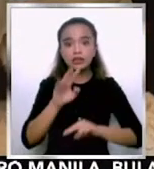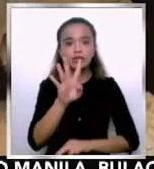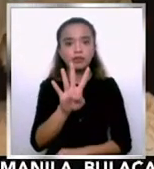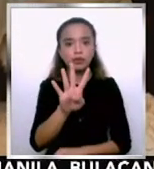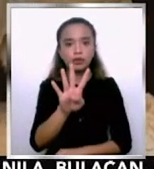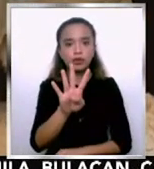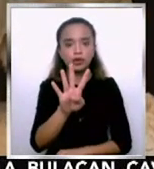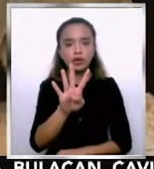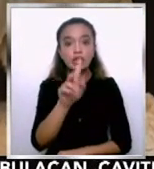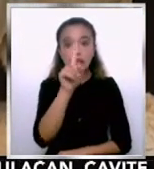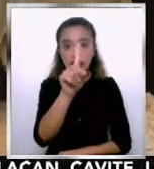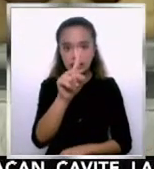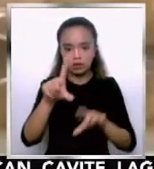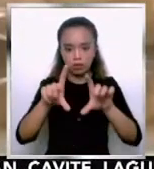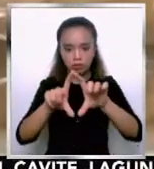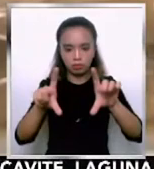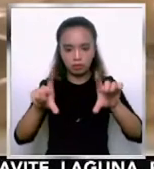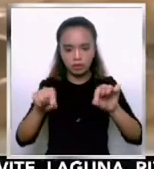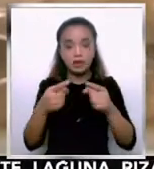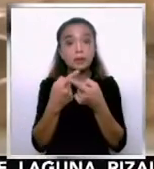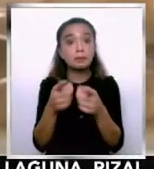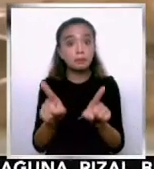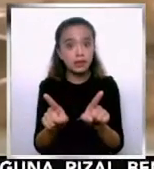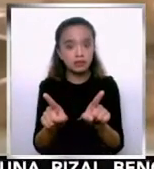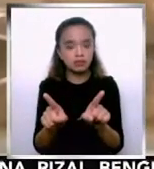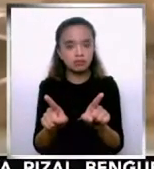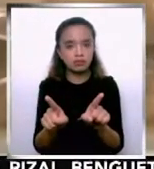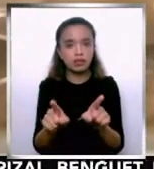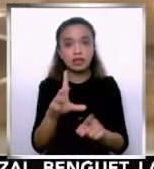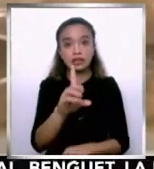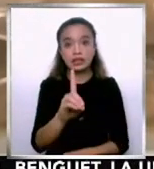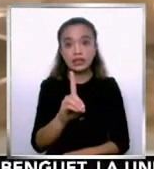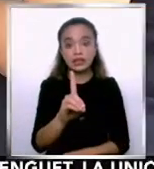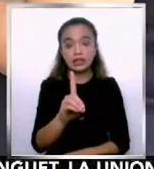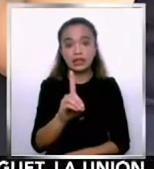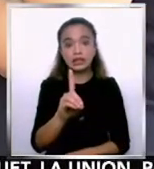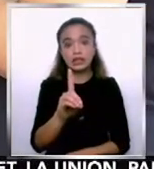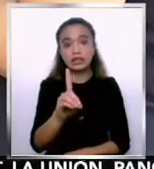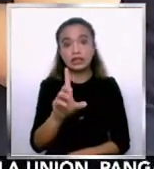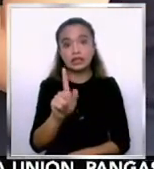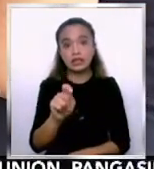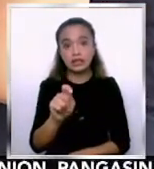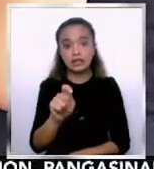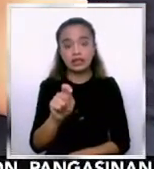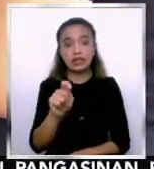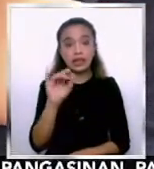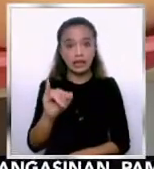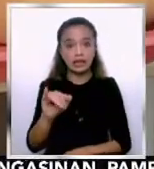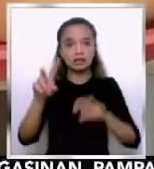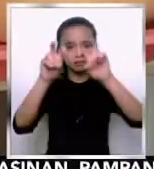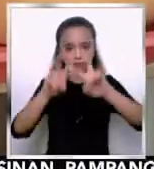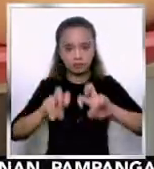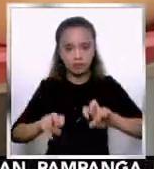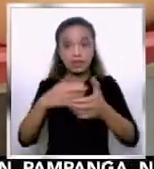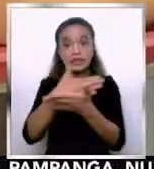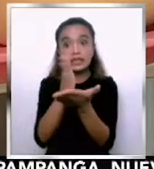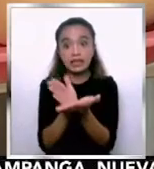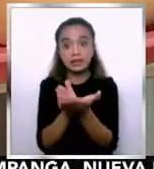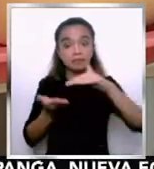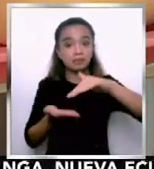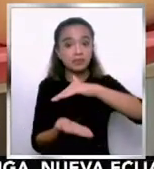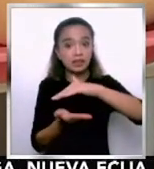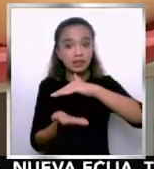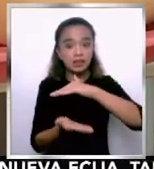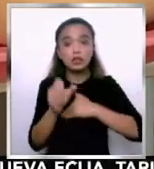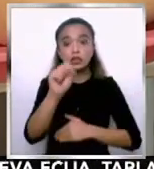kada pakete. Pero pag-aaralan pa raw ito ng Department of Trade and Industry. Ang ilang panaderya naman, para hindi raw ayawan ng mga